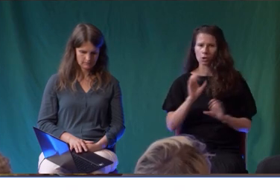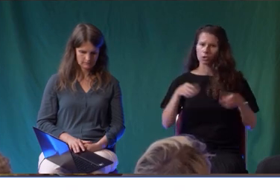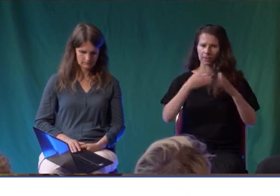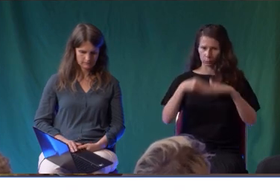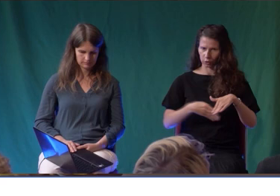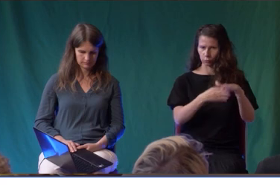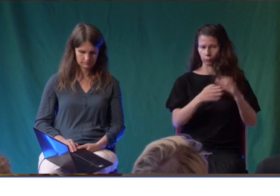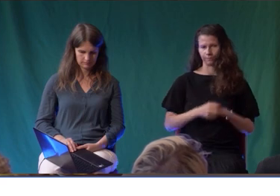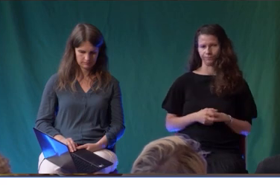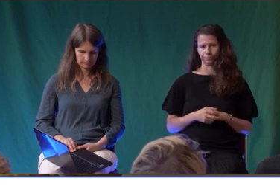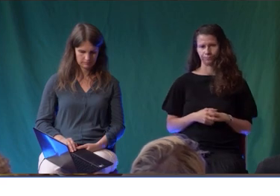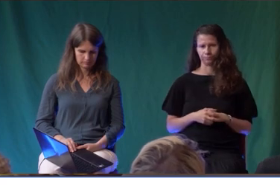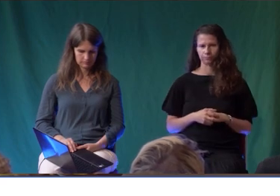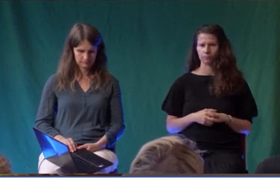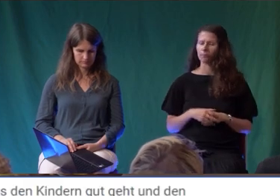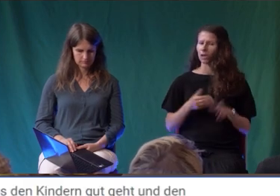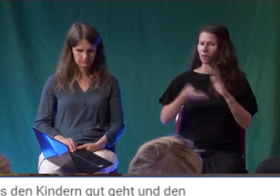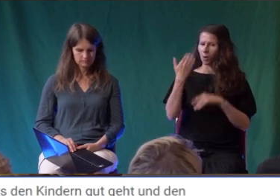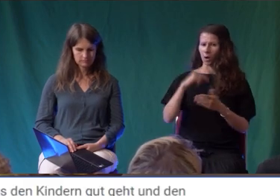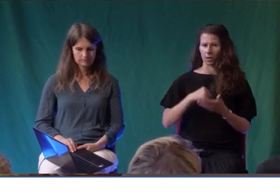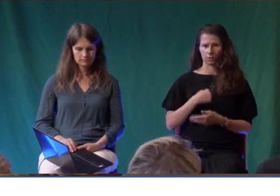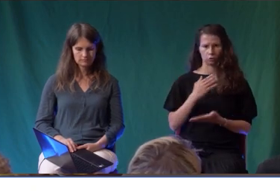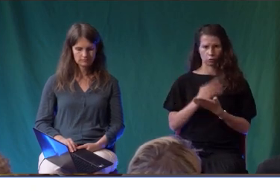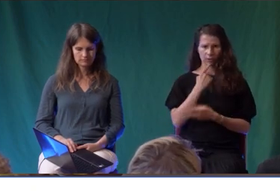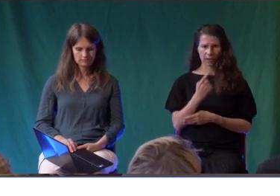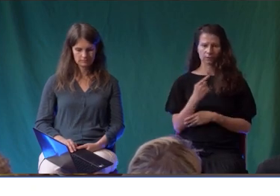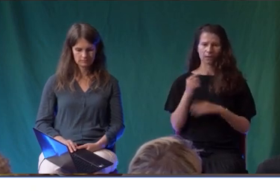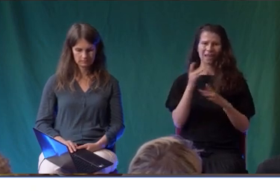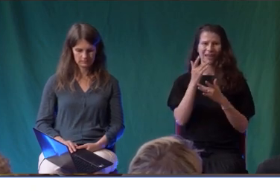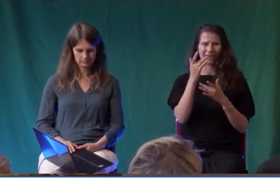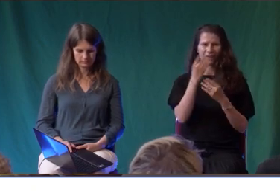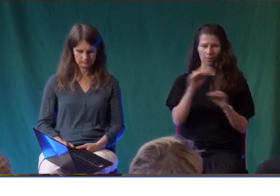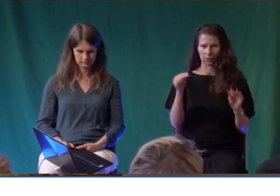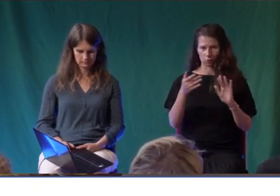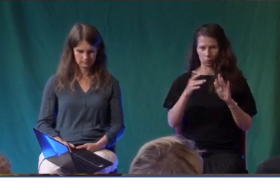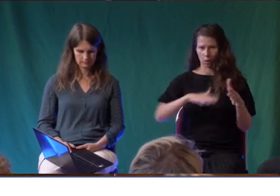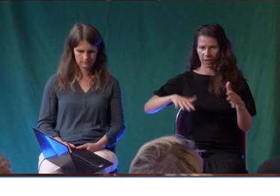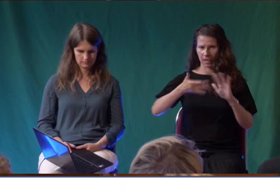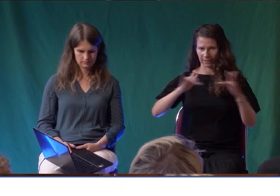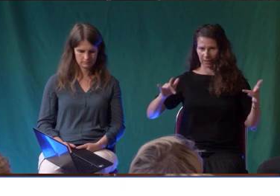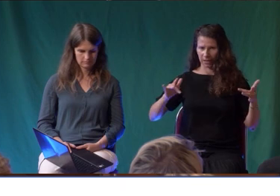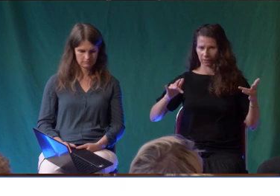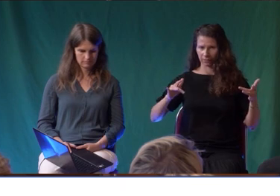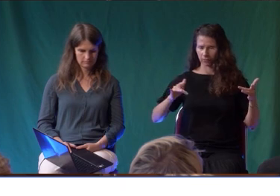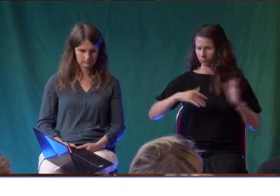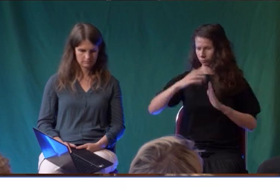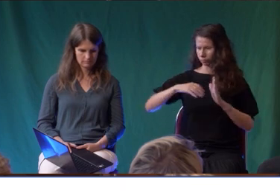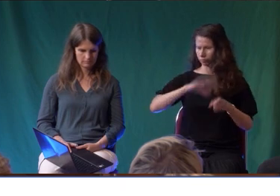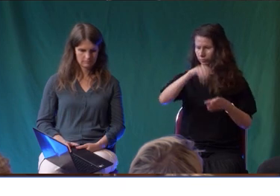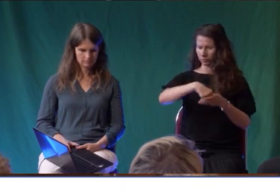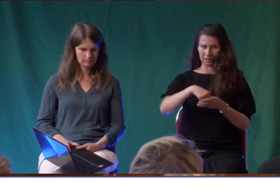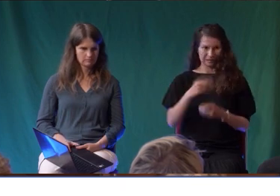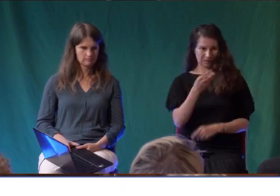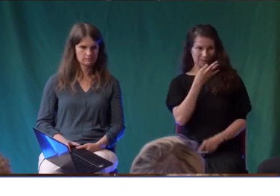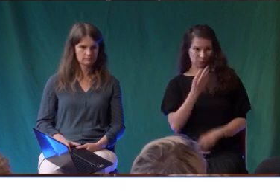ja ich hatte schon erwähnt dass wir alle ähm Ergebnisse auf dem Informationsportal zusammengestellt haben wenn ich jetzt noch zwei Minuten hätte würde ich ihnen das gerne